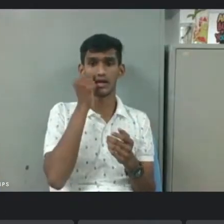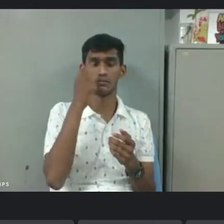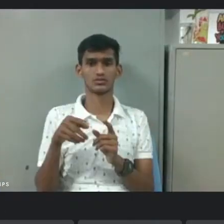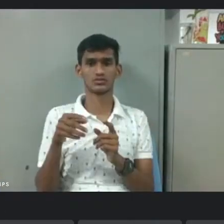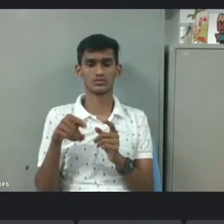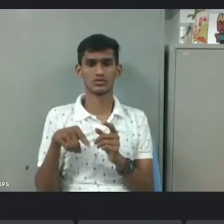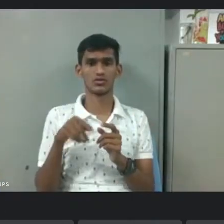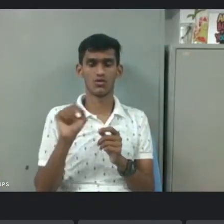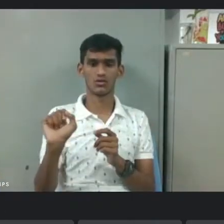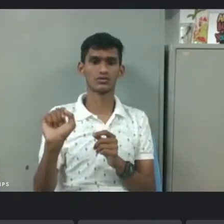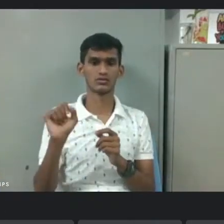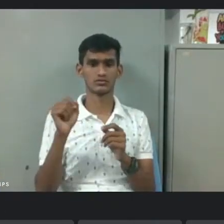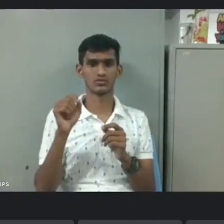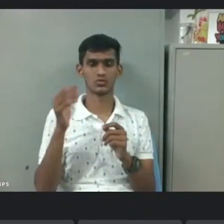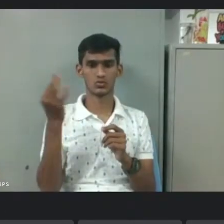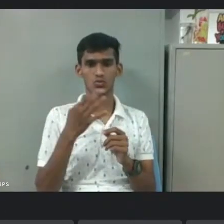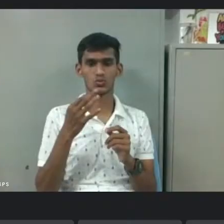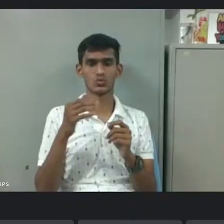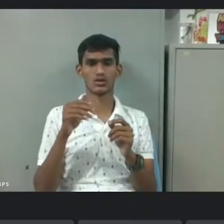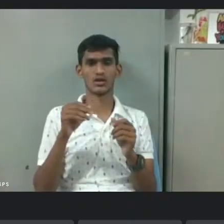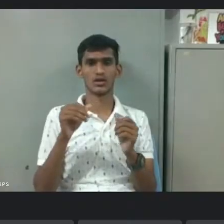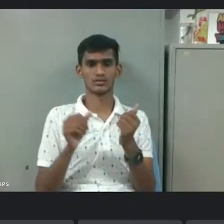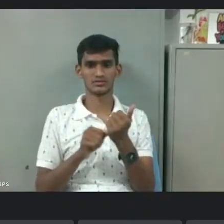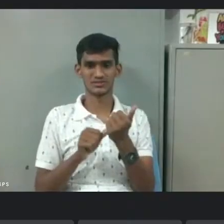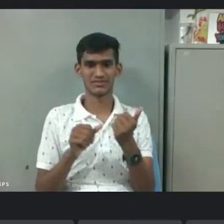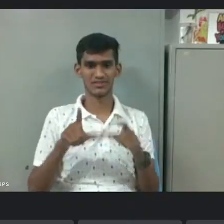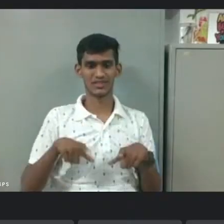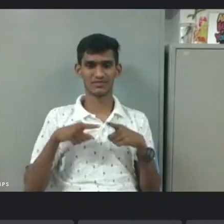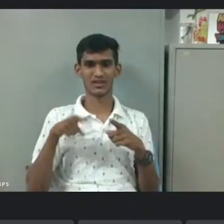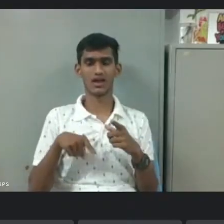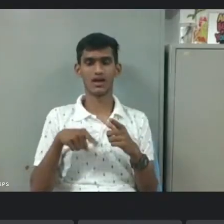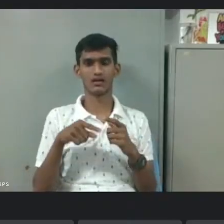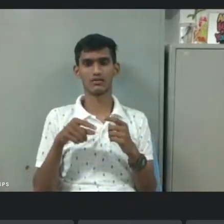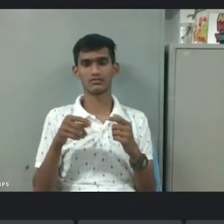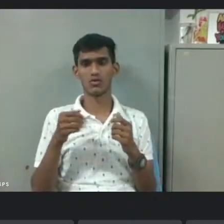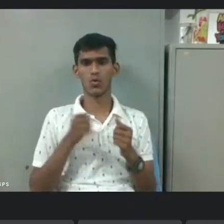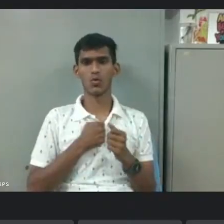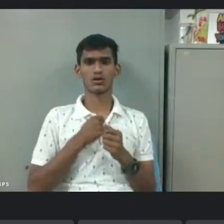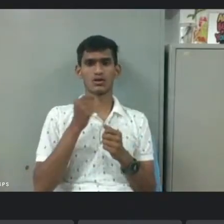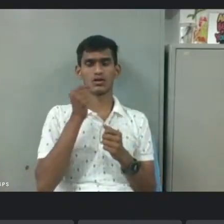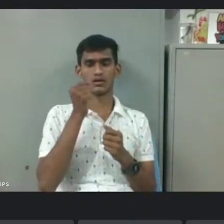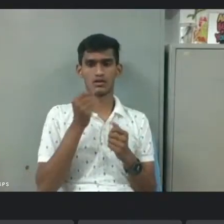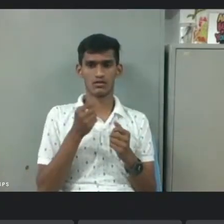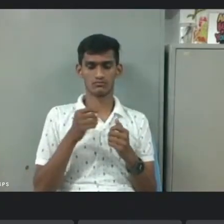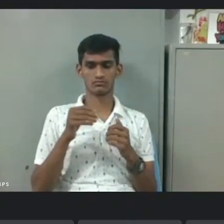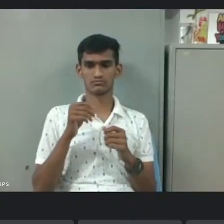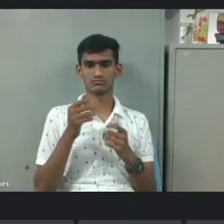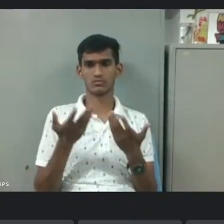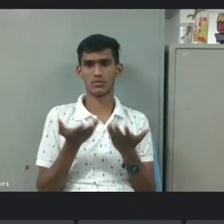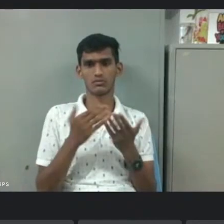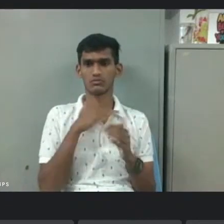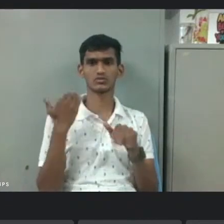സംഘടനകൾ ഇന്നുണ്ട്. ഈ അസിസ്റ്റഡ് ലിവിങ്, ഇപ്പൊ ഞങ്ങളുടെ കാലശേഷം ഞങ്ങളുടെ കുട്ടികളെ ആര് നോക്കും എന്നിട്ടുള്ള രീതിയിൽ പല